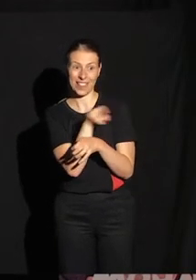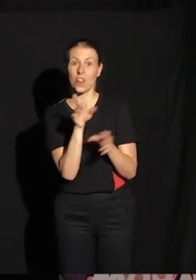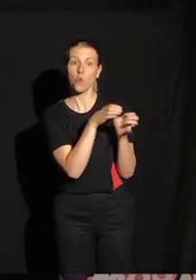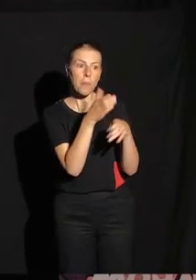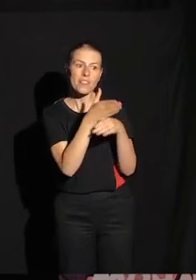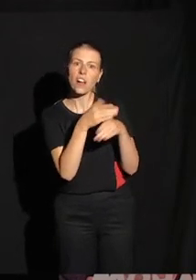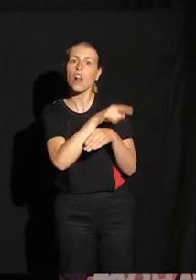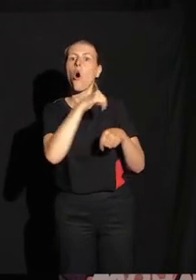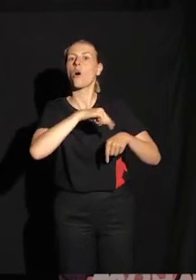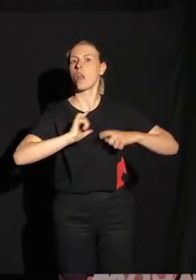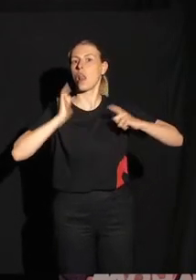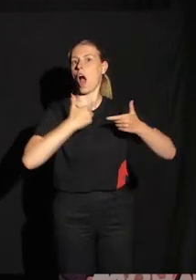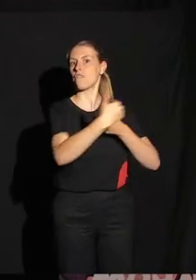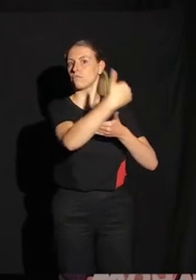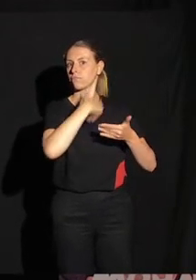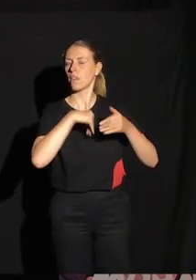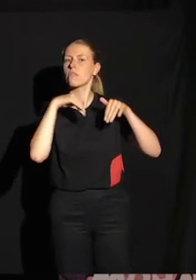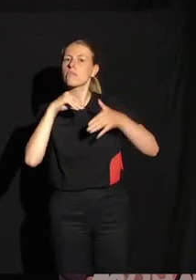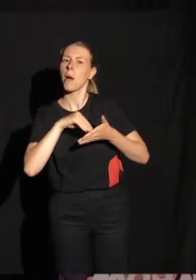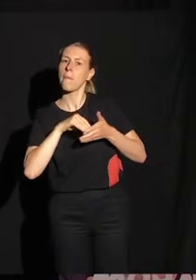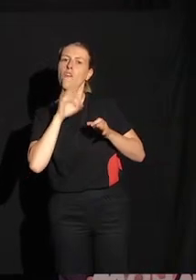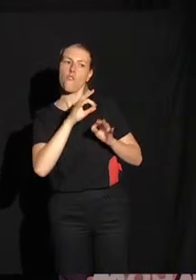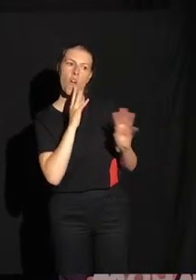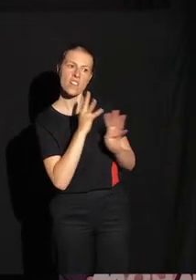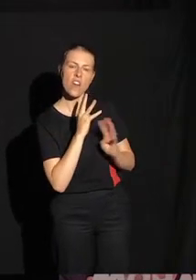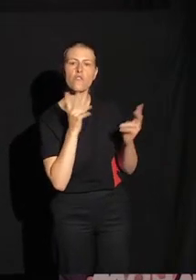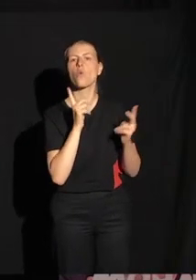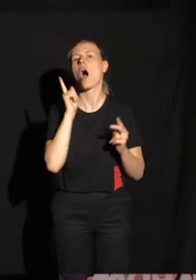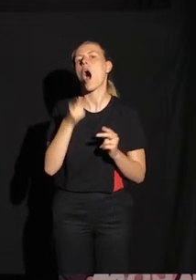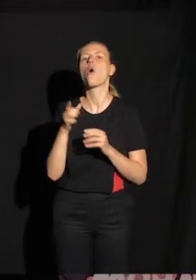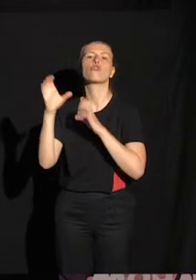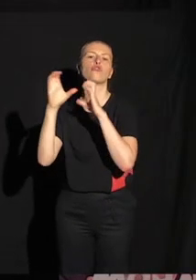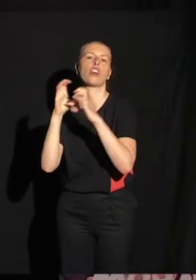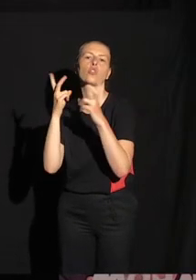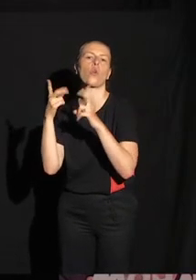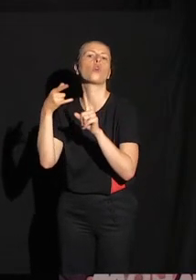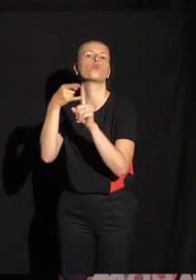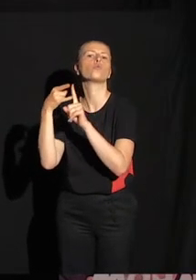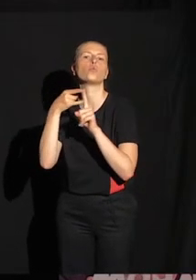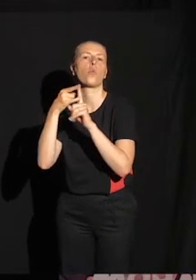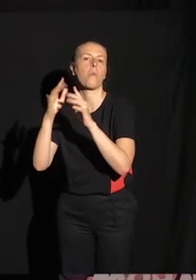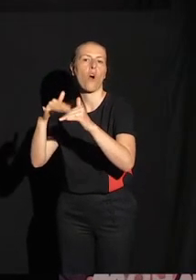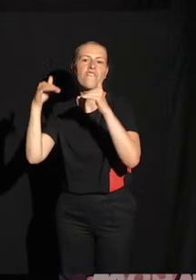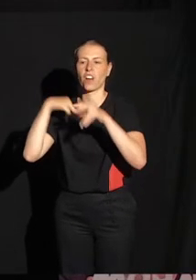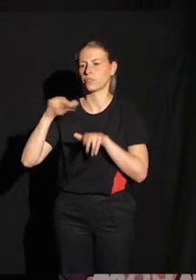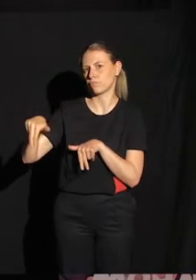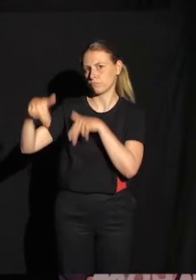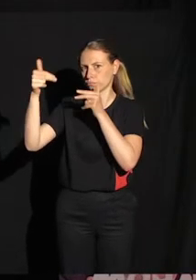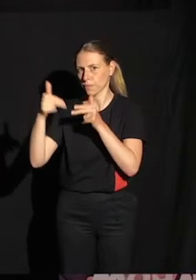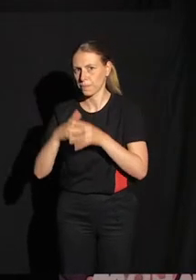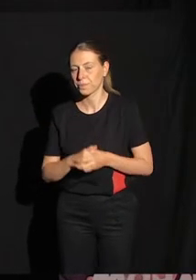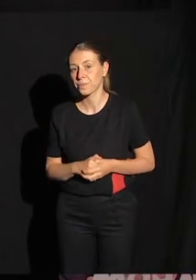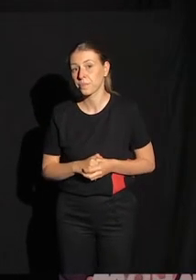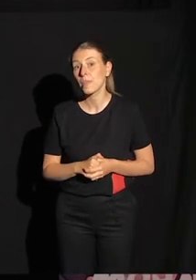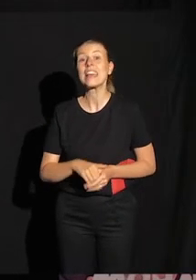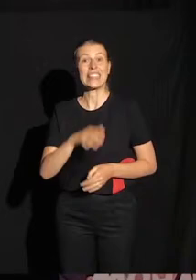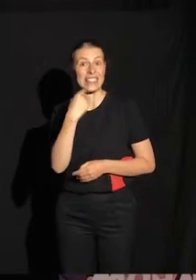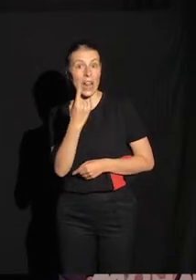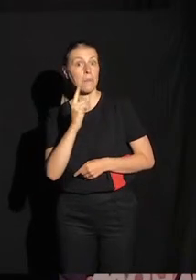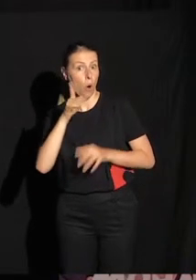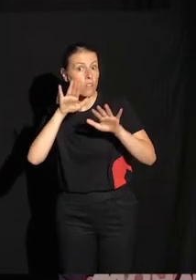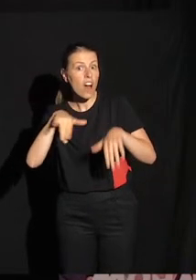in Interviews vor Ort sind oder auch per Chat oder per Zoom-Konferenz dann zugeschaltet sind. Ihr könnt euch auch